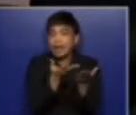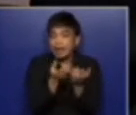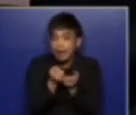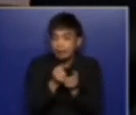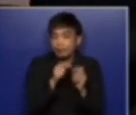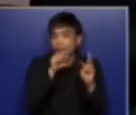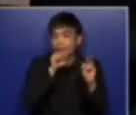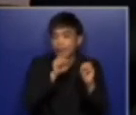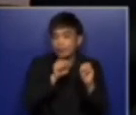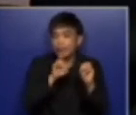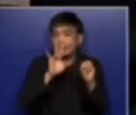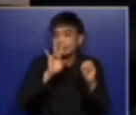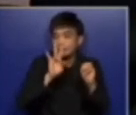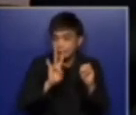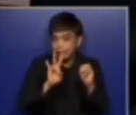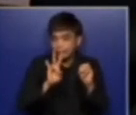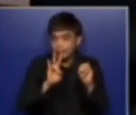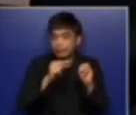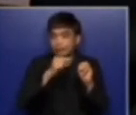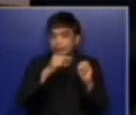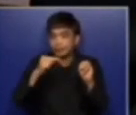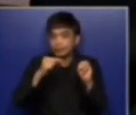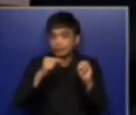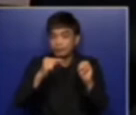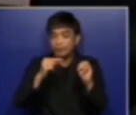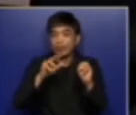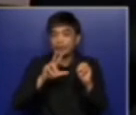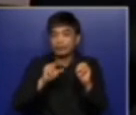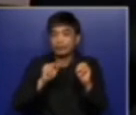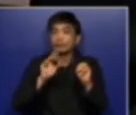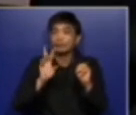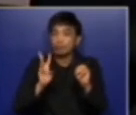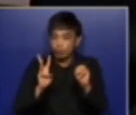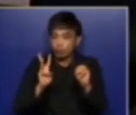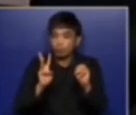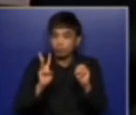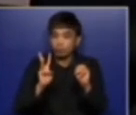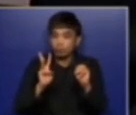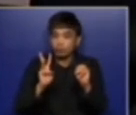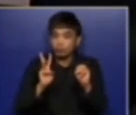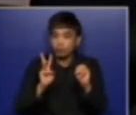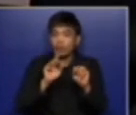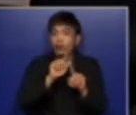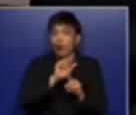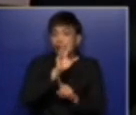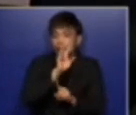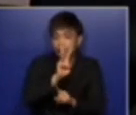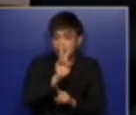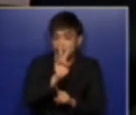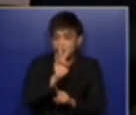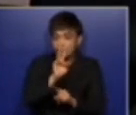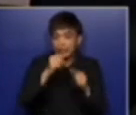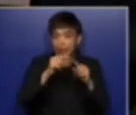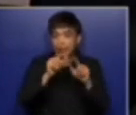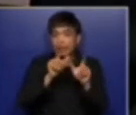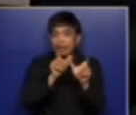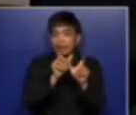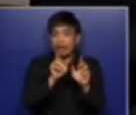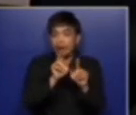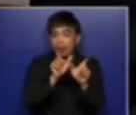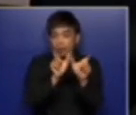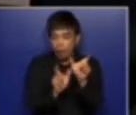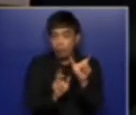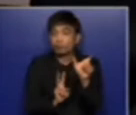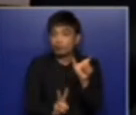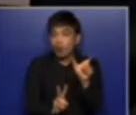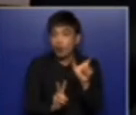า7ถึงมาตรา36ในข้อ7ลำดับที่2หน่วยรับ